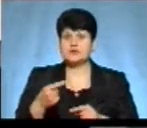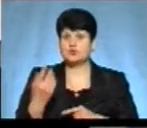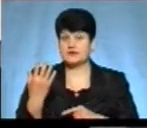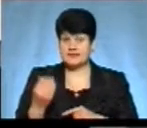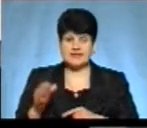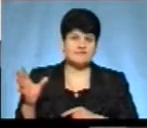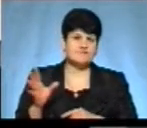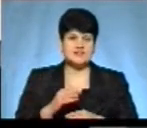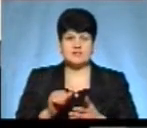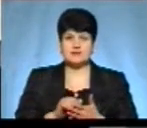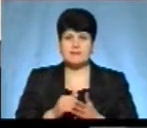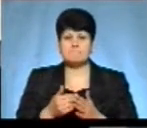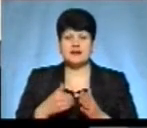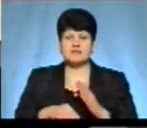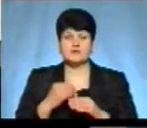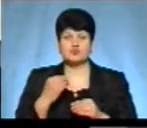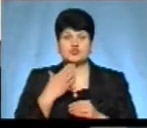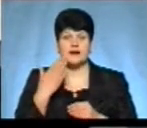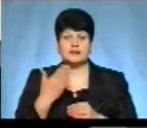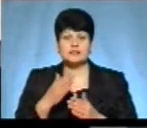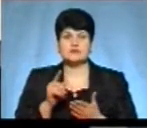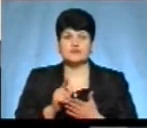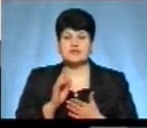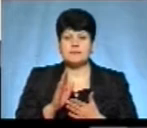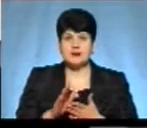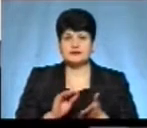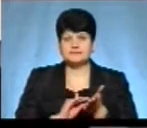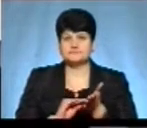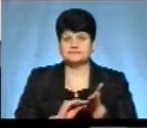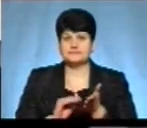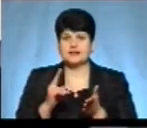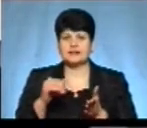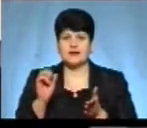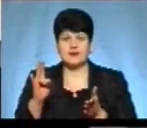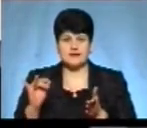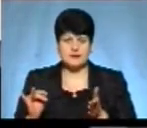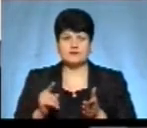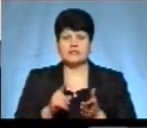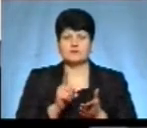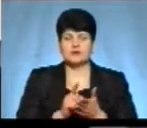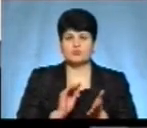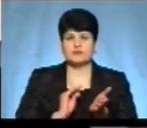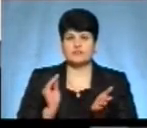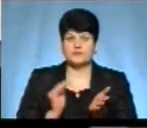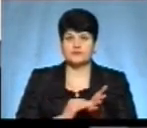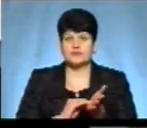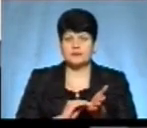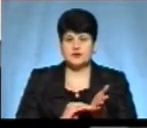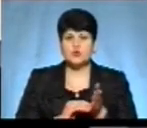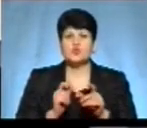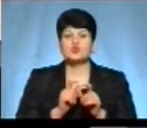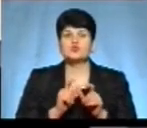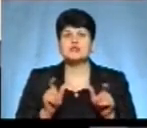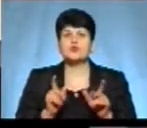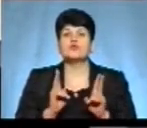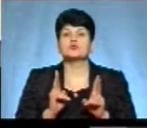всі матеріали передвиборчої агітації повинні мати вихідні, так звані вихідні дані. Що це означає? Вони повинні бути вказано установа, яка